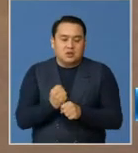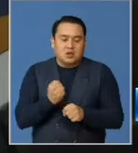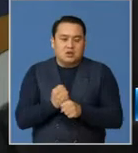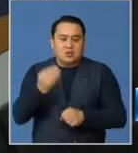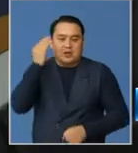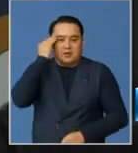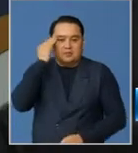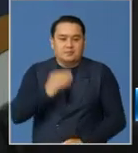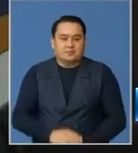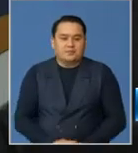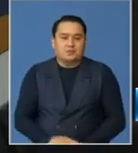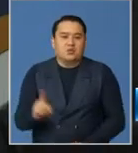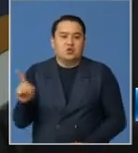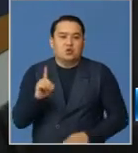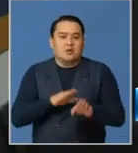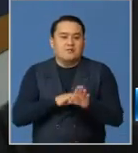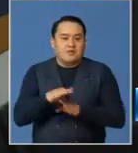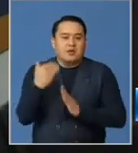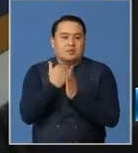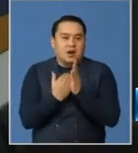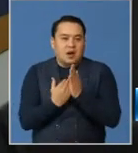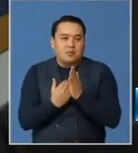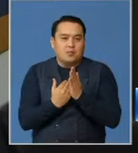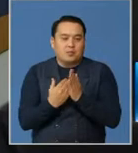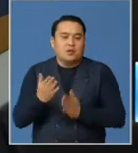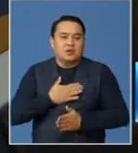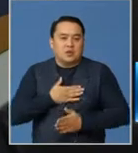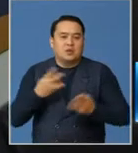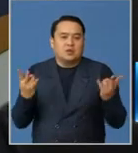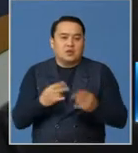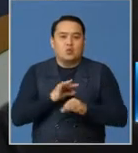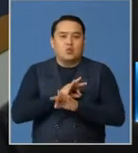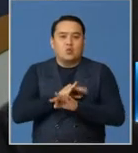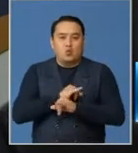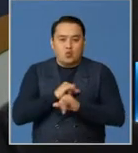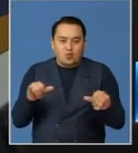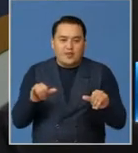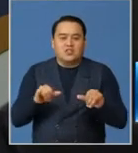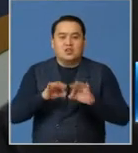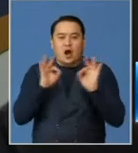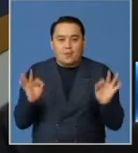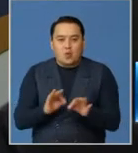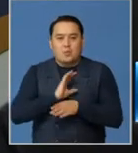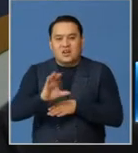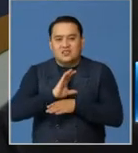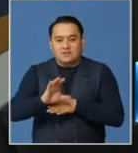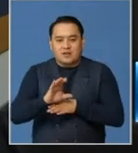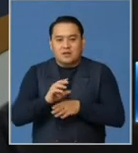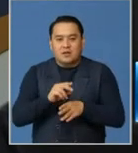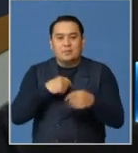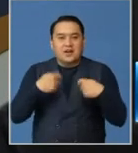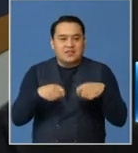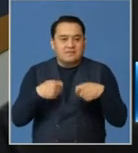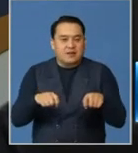меры. Для того, чтобы выполнить эту программу, надо увеличить объемы производства, надо эту продукцию